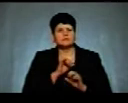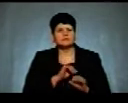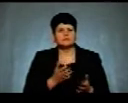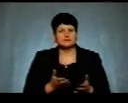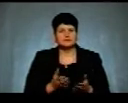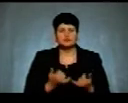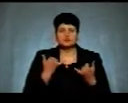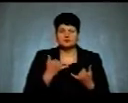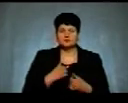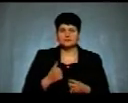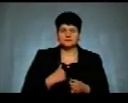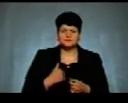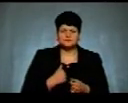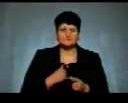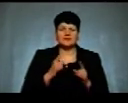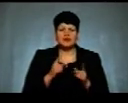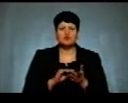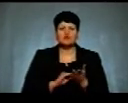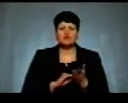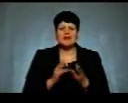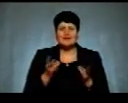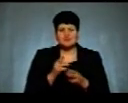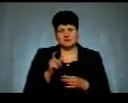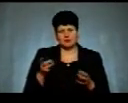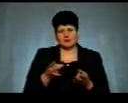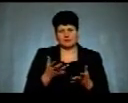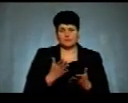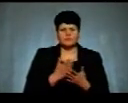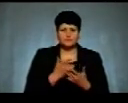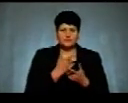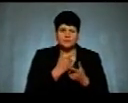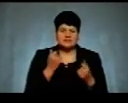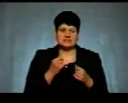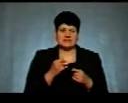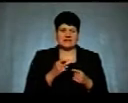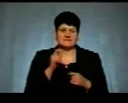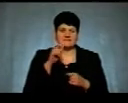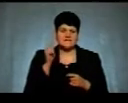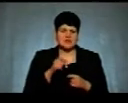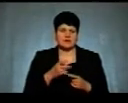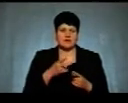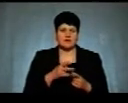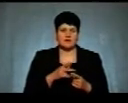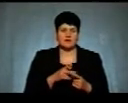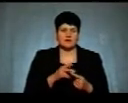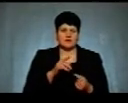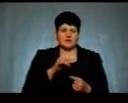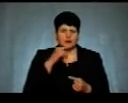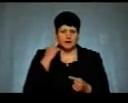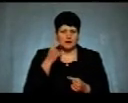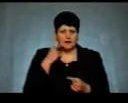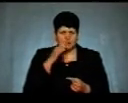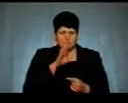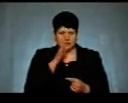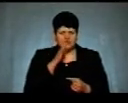Сьогодні в Збройних силах України навіть і журналісти потрібні, тому що ведеться інформаційна війна, противник зачасту використовує пропагандистські